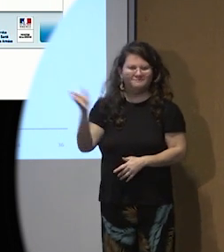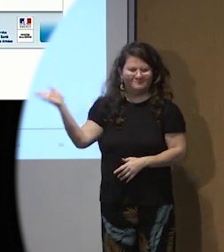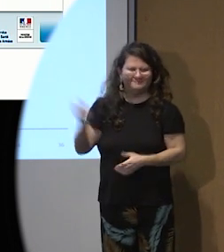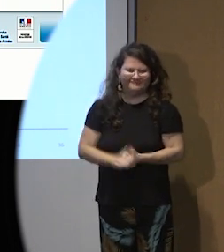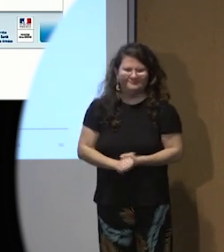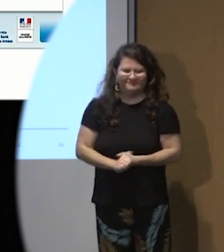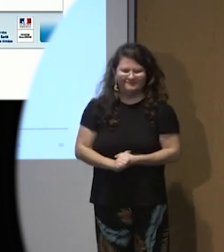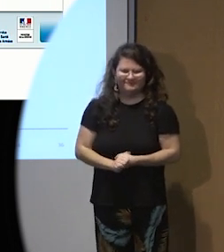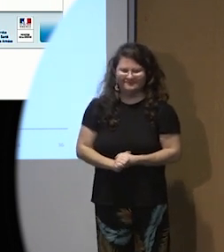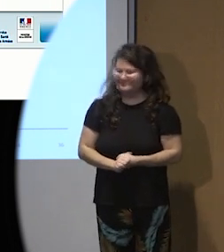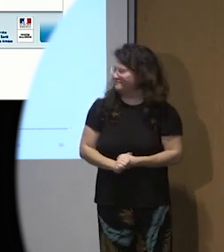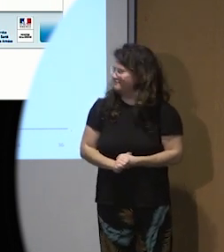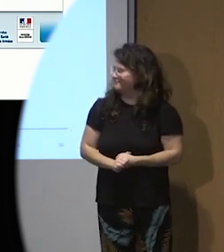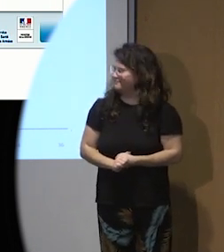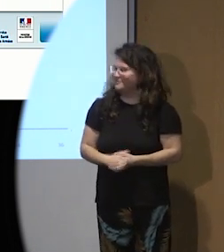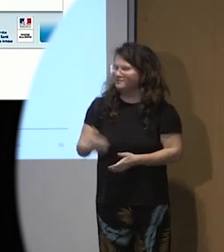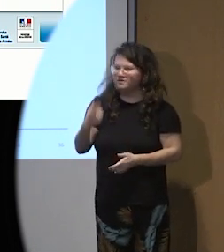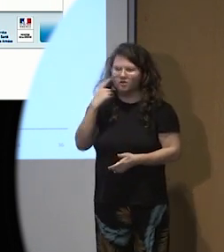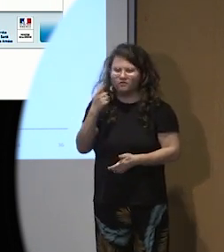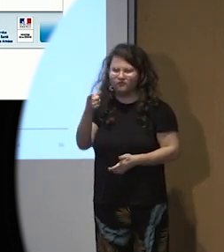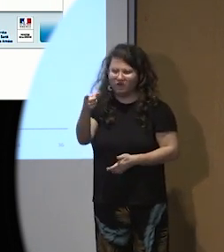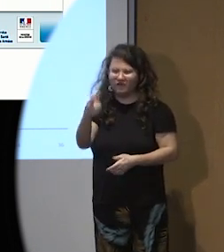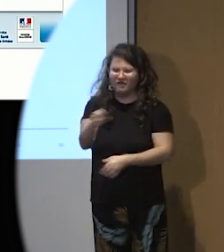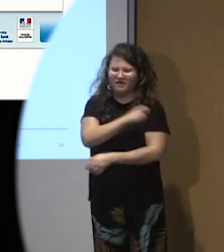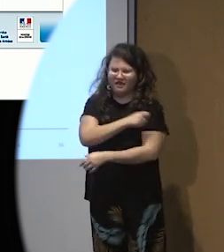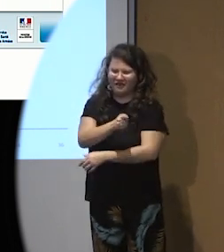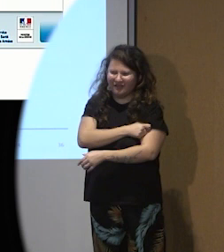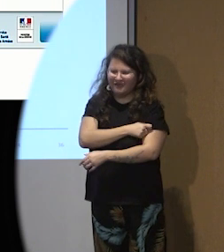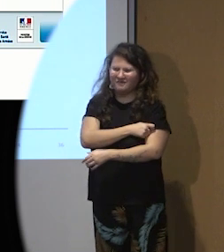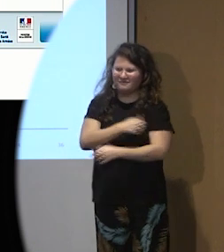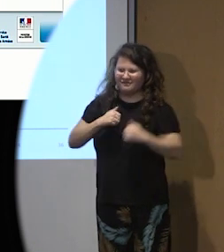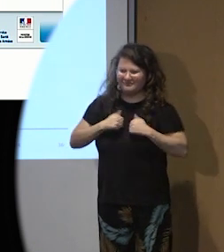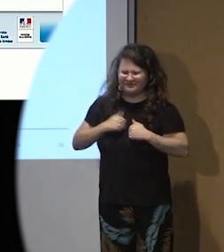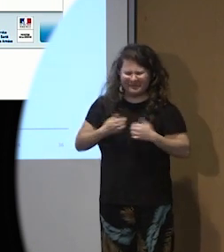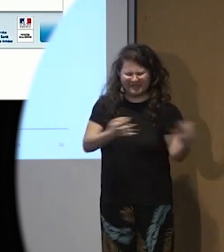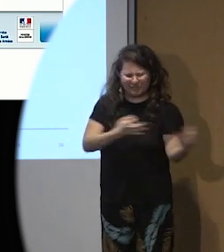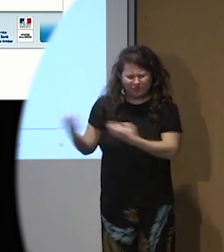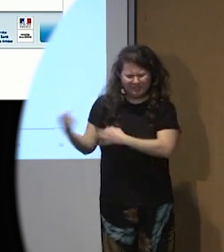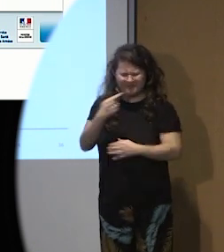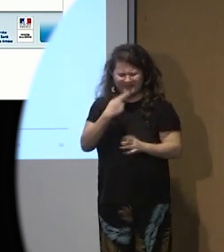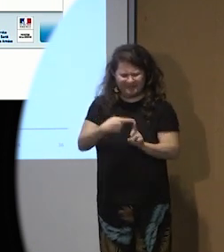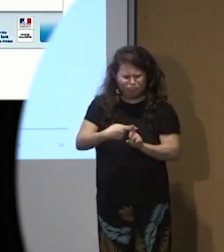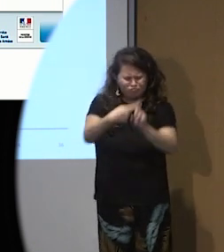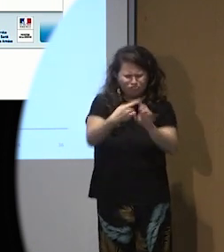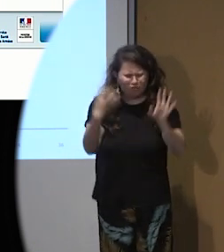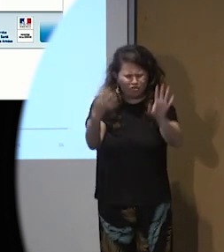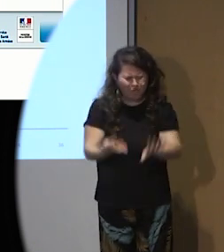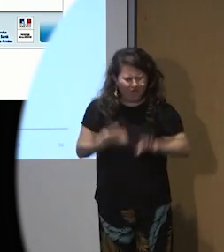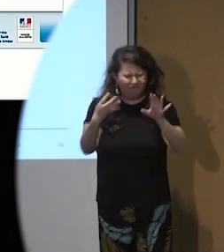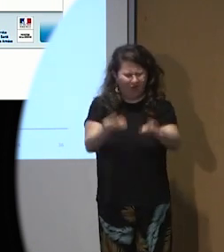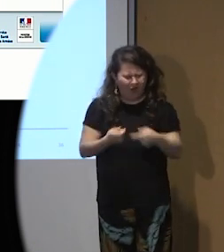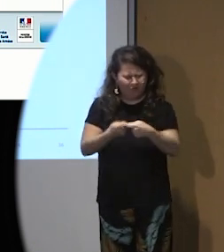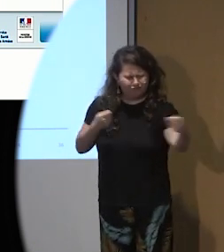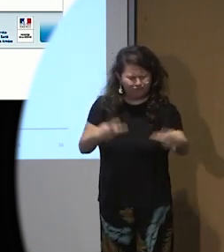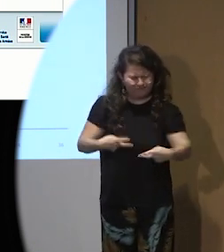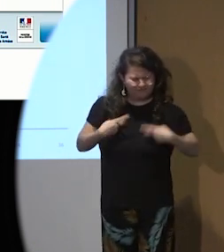Moi, je retiens que les gens qui ont une activité physique régulière vivent 9 ans en moyenne de plus que les sédentaires